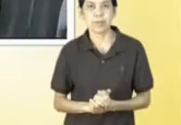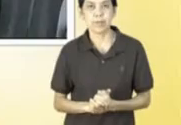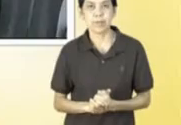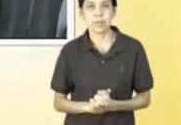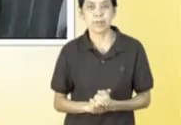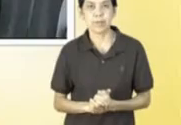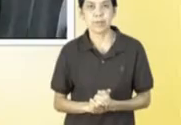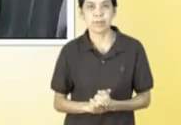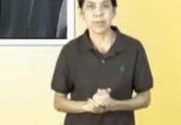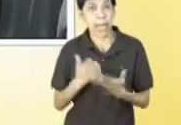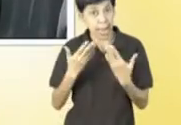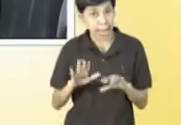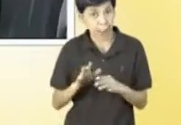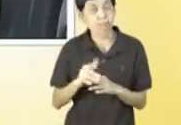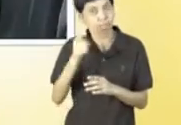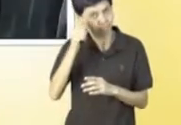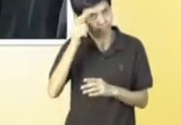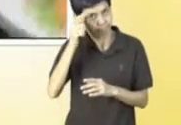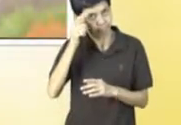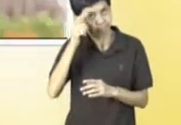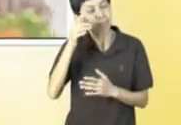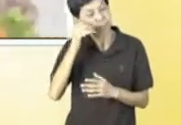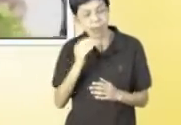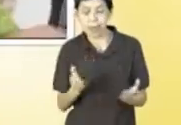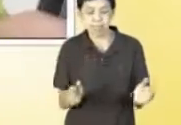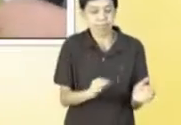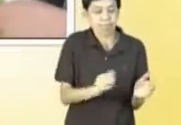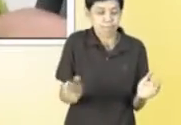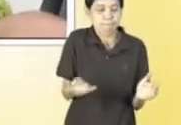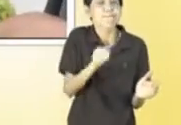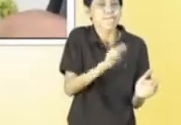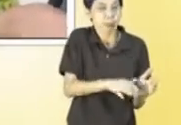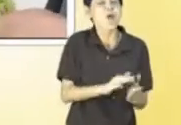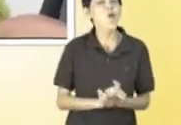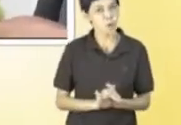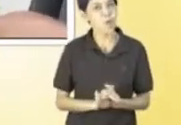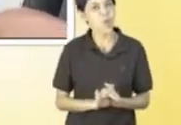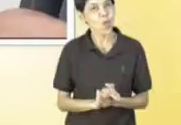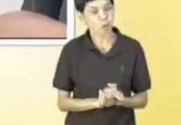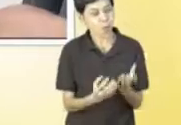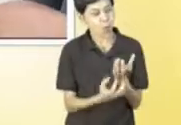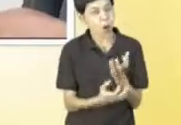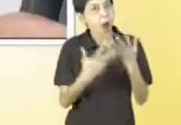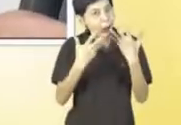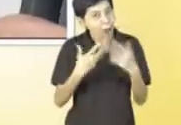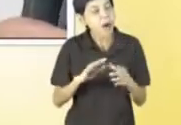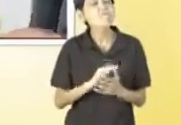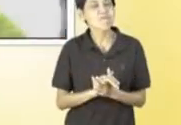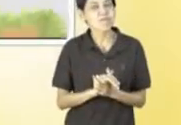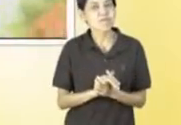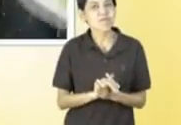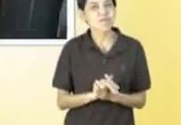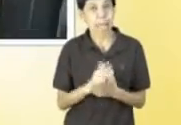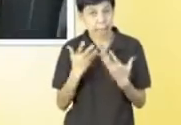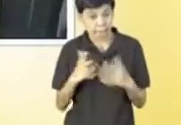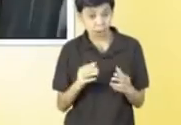นี่เราก็เนื้อใส ่อ๋อใส่เนื้อไปตอนนี้เลยนะคะ คร ับ ก็ไม่นานนะคะเพราะว่าขี้เหล็กก็สุกอยู่แล้วก็แค่มา ก็เดี๋